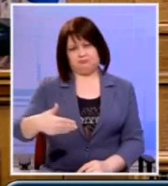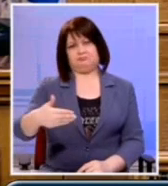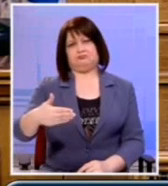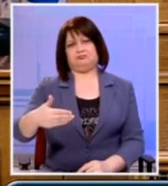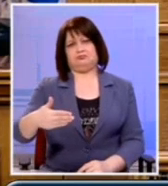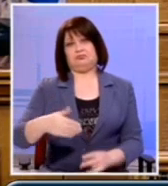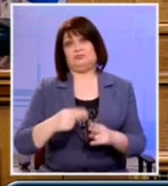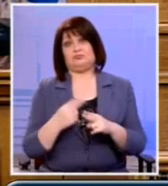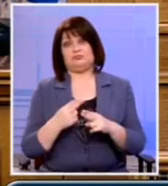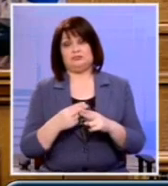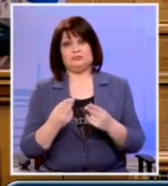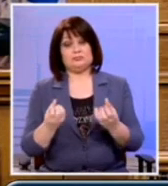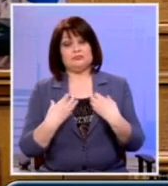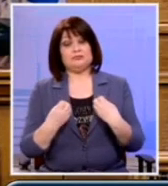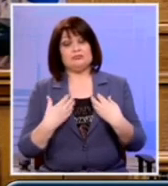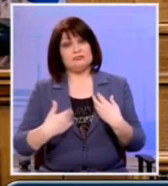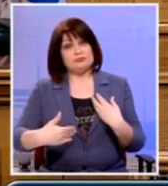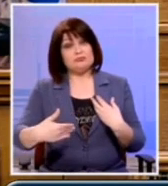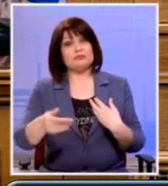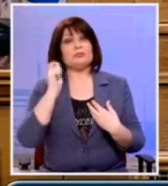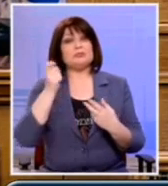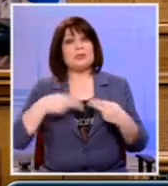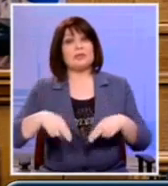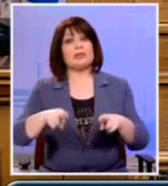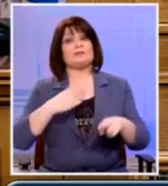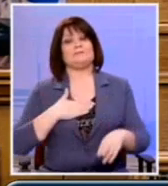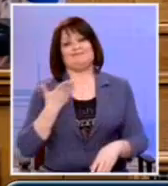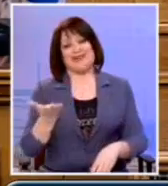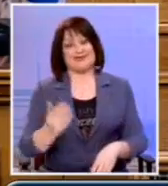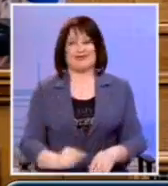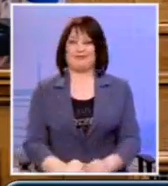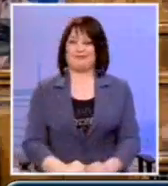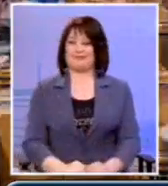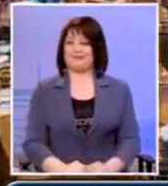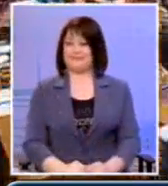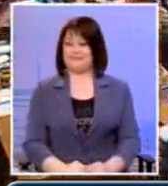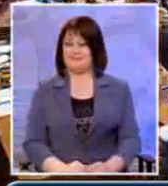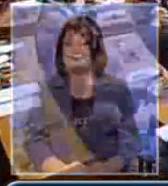καθοδήγησης του πολιτικού δρόμου που θα πρέπει να έχουμε στο μέλλον. Σας ευχαριστώ πολύ.